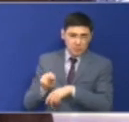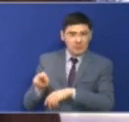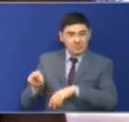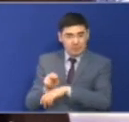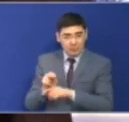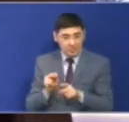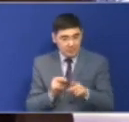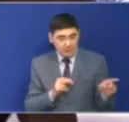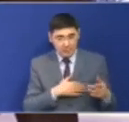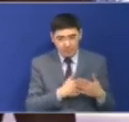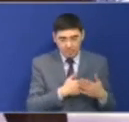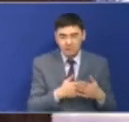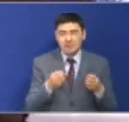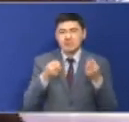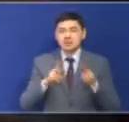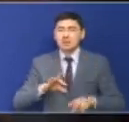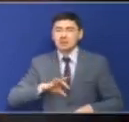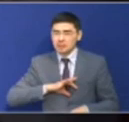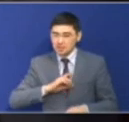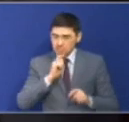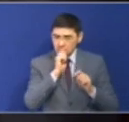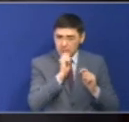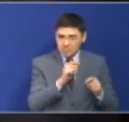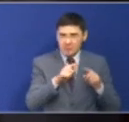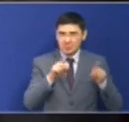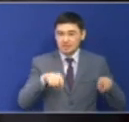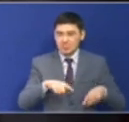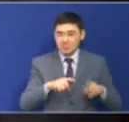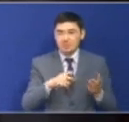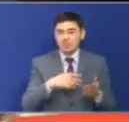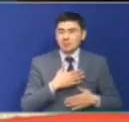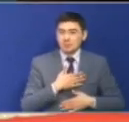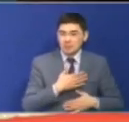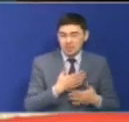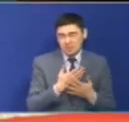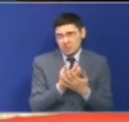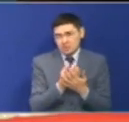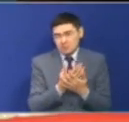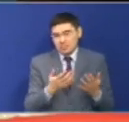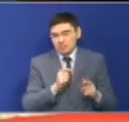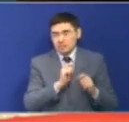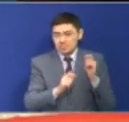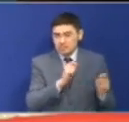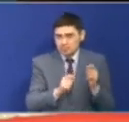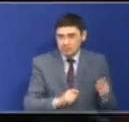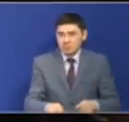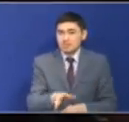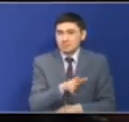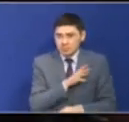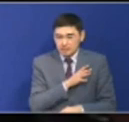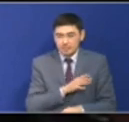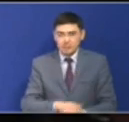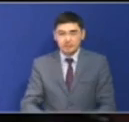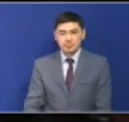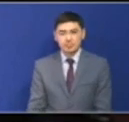были вручены специальные медали, благодарственные письма и грамоты от общественного объединения «Ветераны и инвалиды войны в Афганистане»